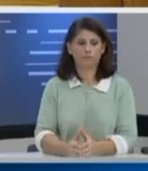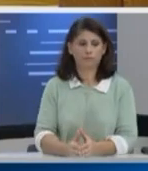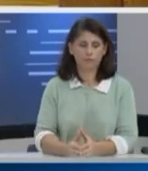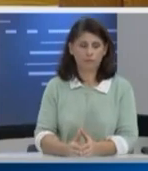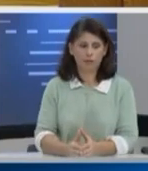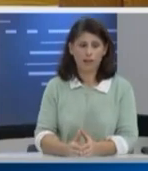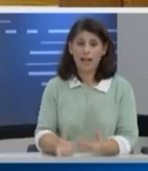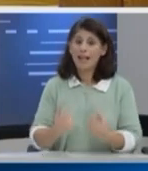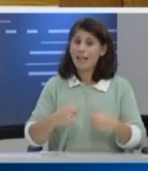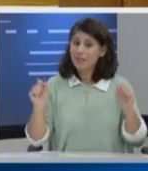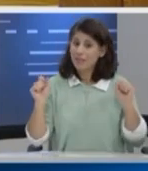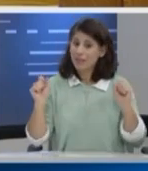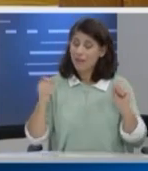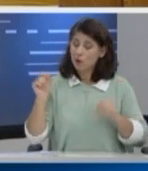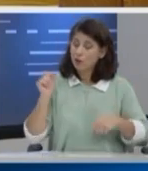Η διαφωνία όμως αυτή,